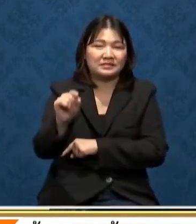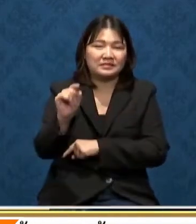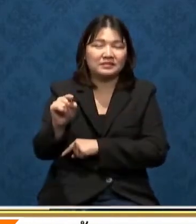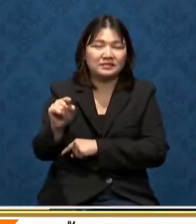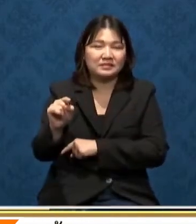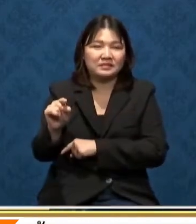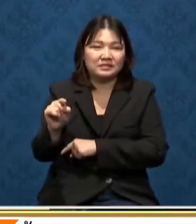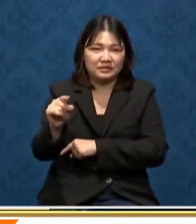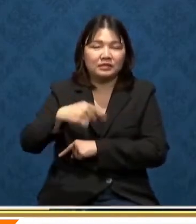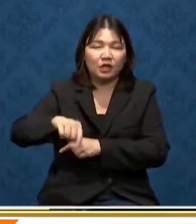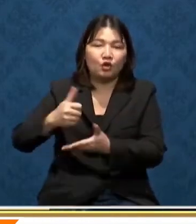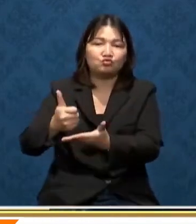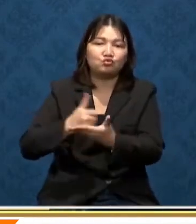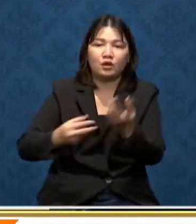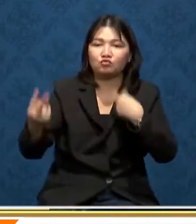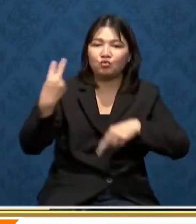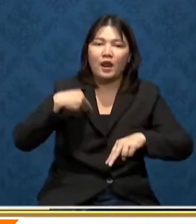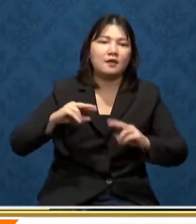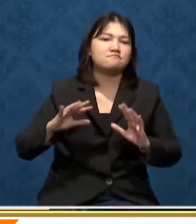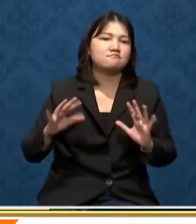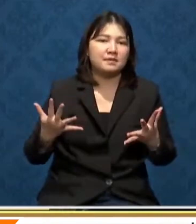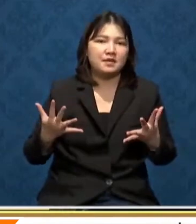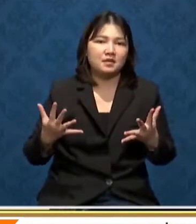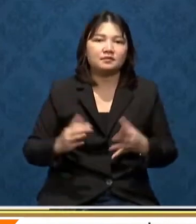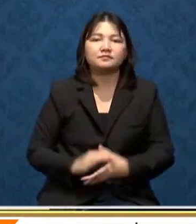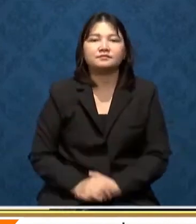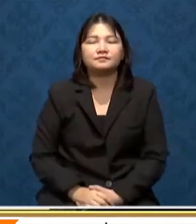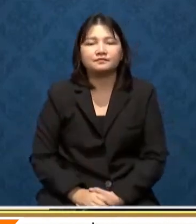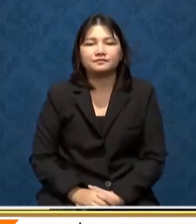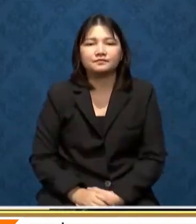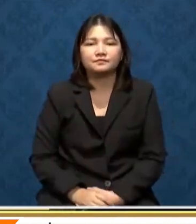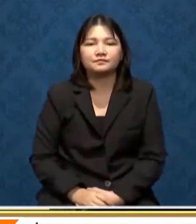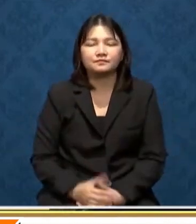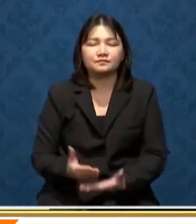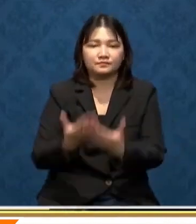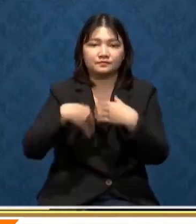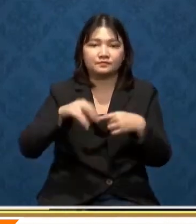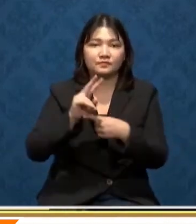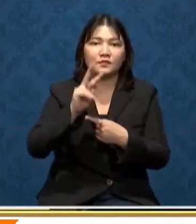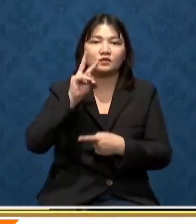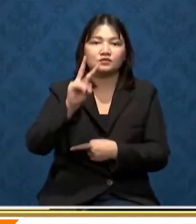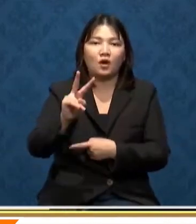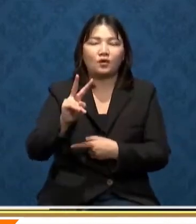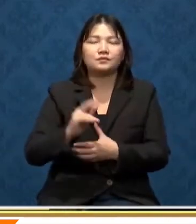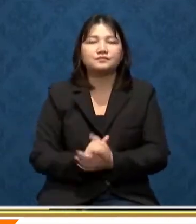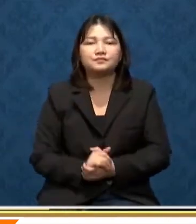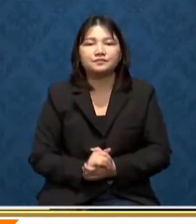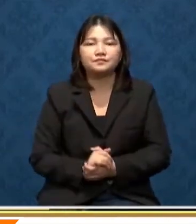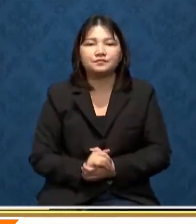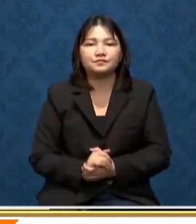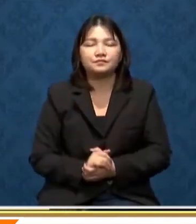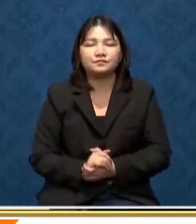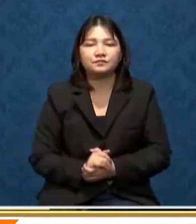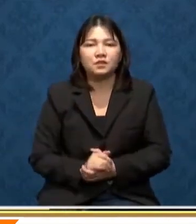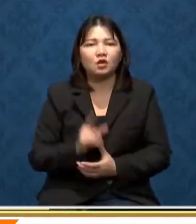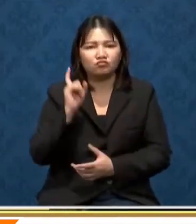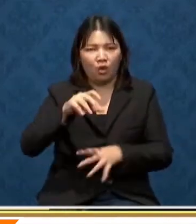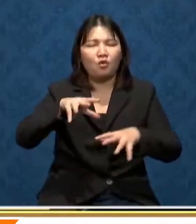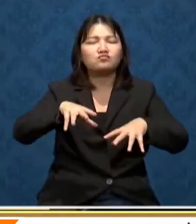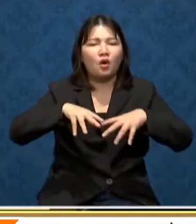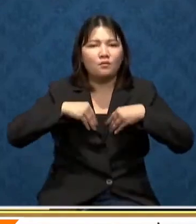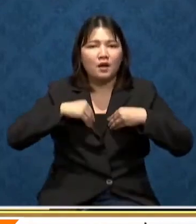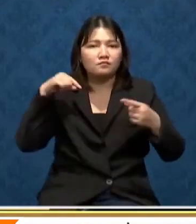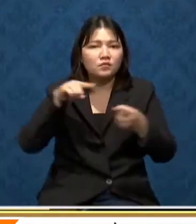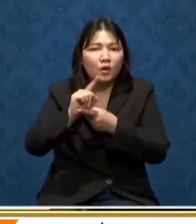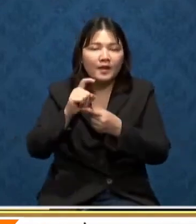เพื่อรองรับงานกลุ่มนี้2สิ่งหนึ่งที่ต้องยอมรับก็คือระบบ